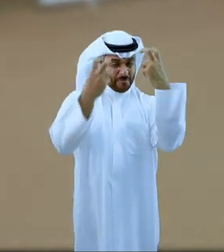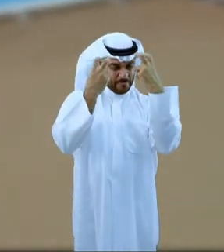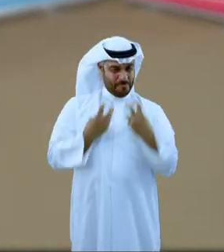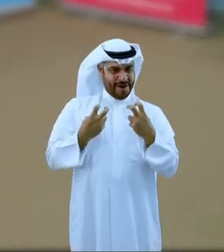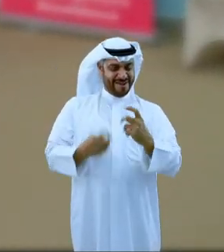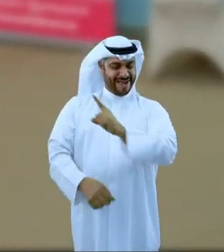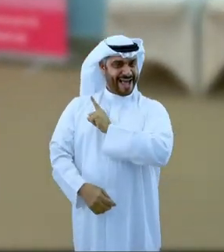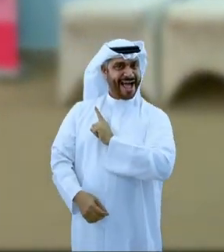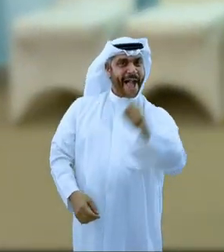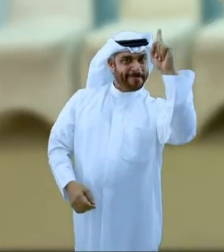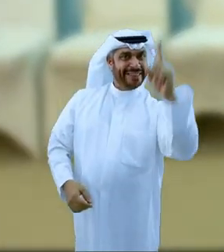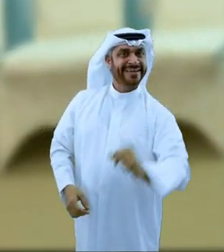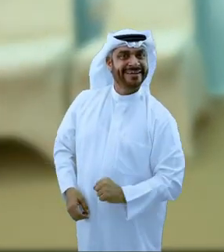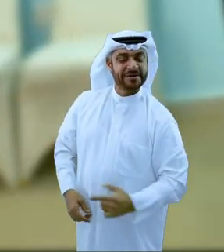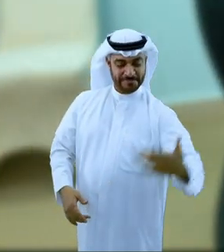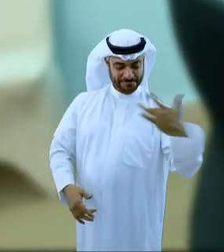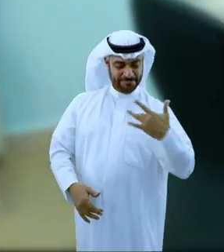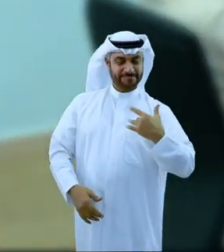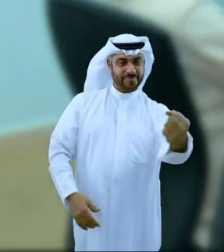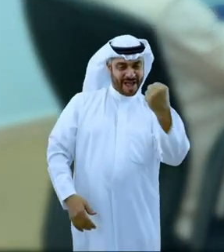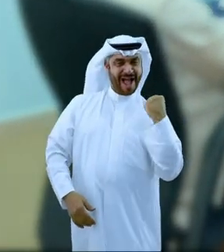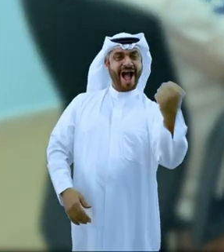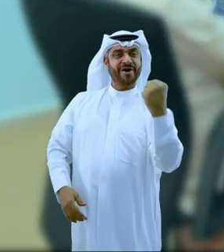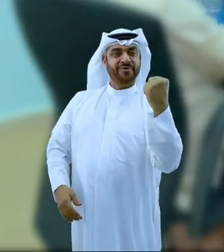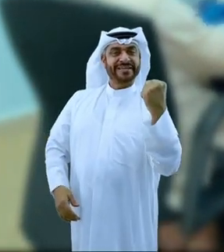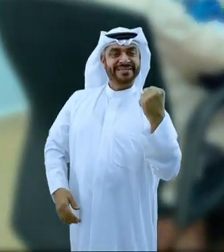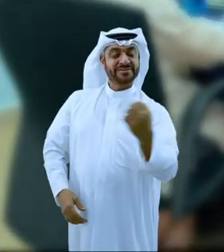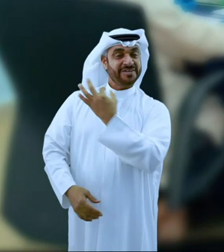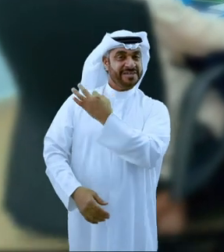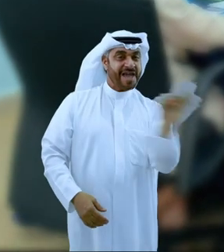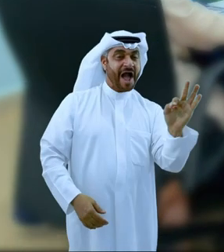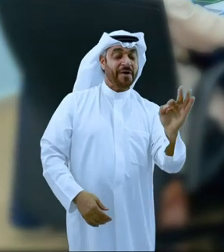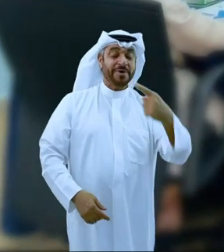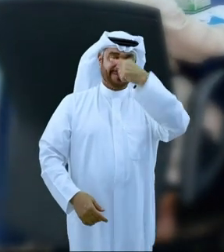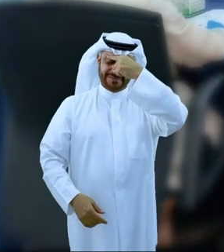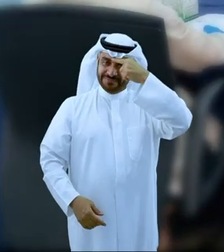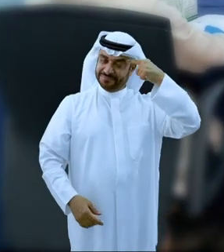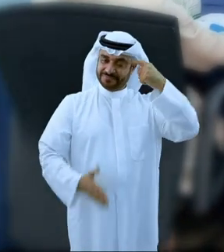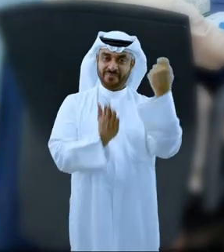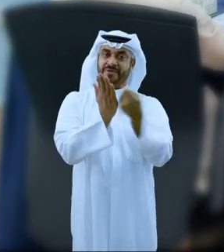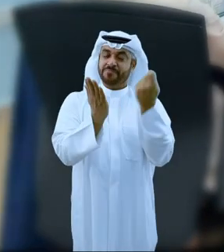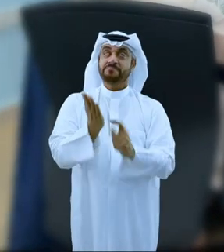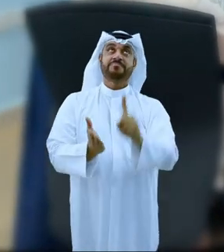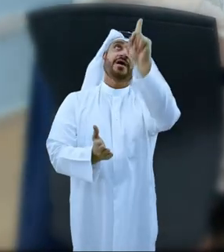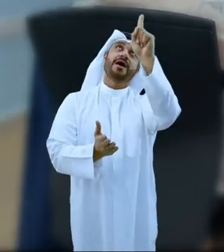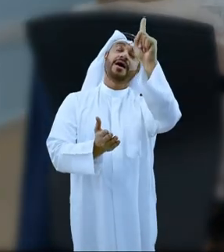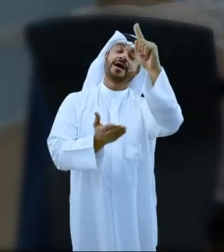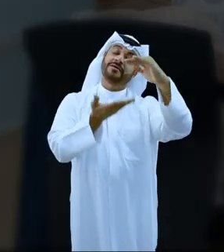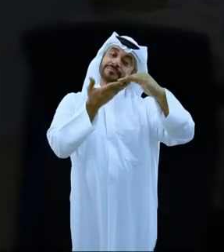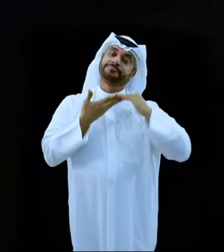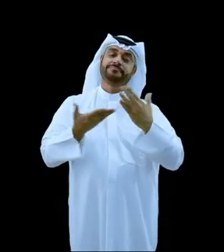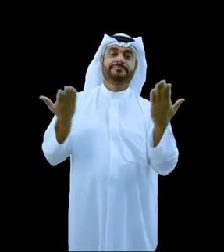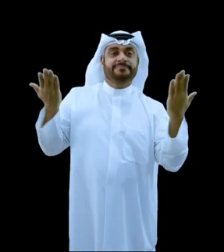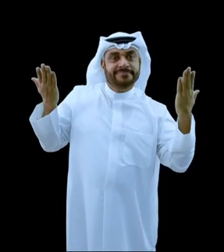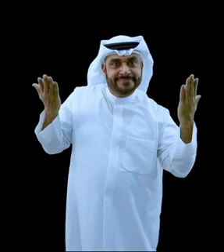ما تقيدهم الحدود ولا تحبطهم الشدايد، مؤمنين بأن الأقدار كتبها رب